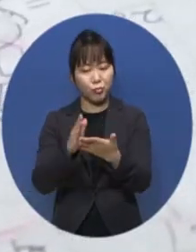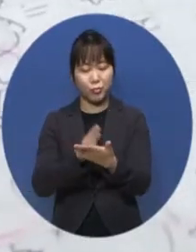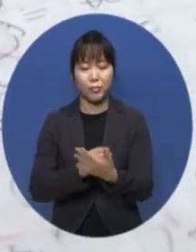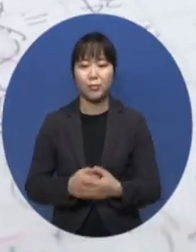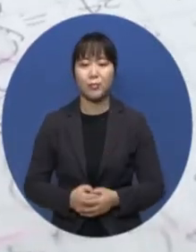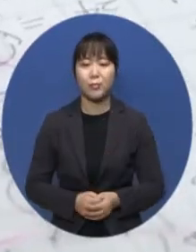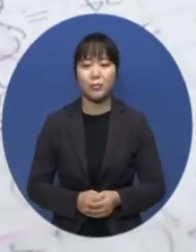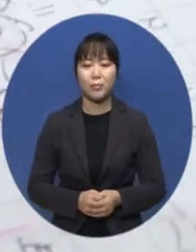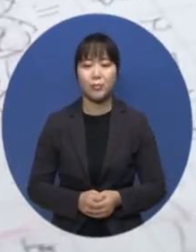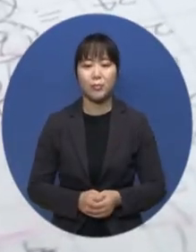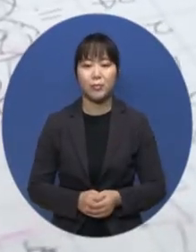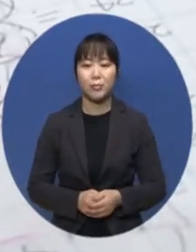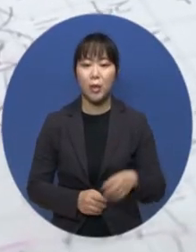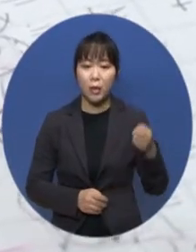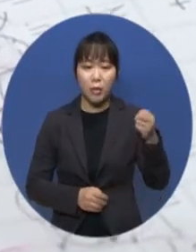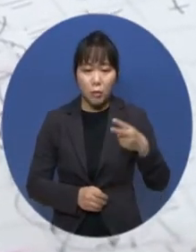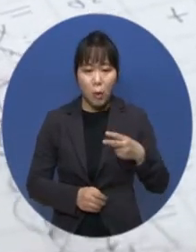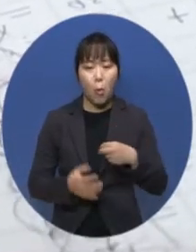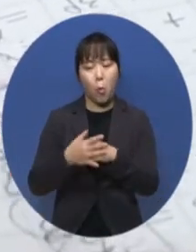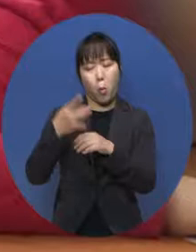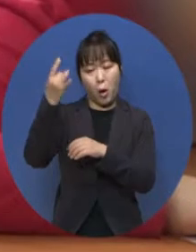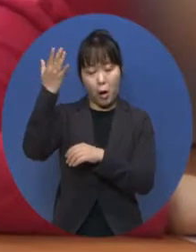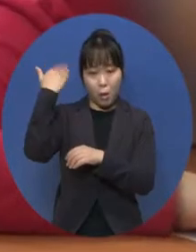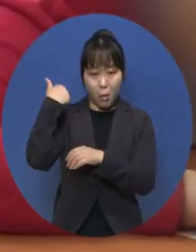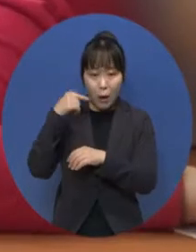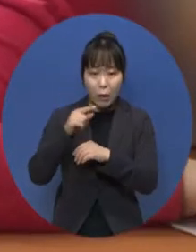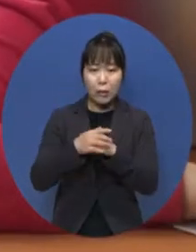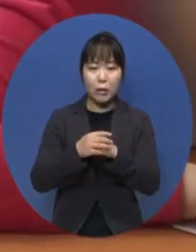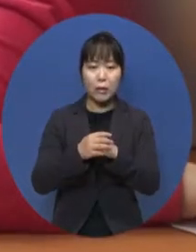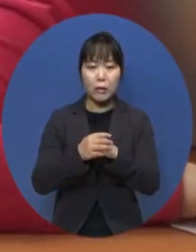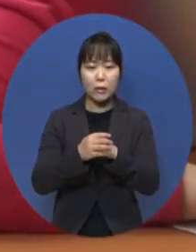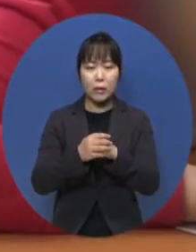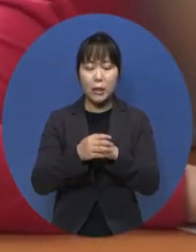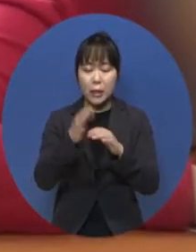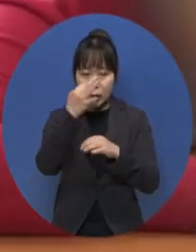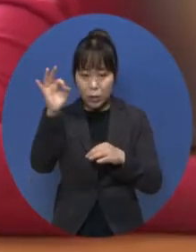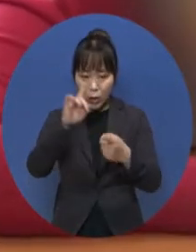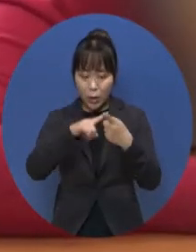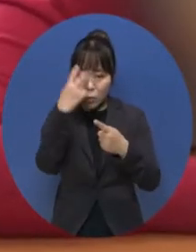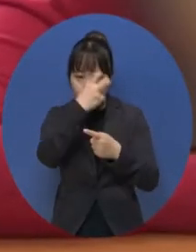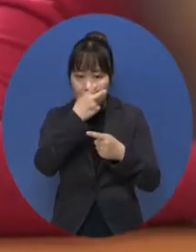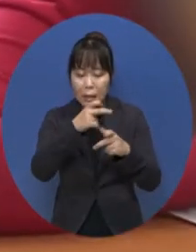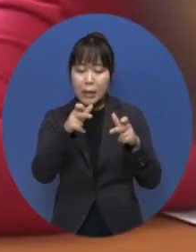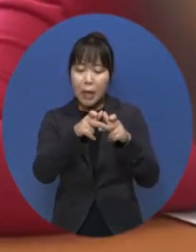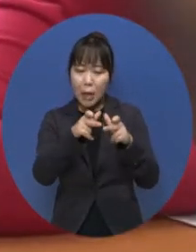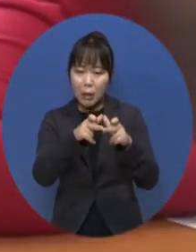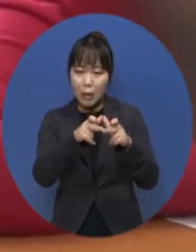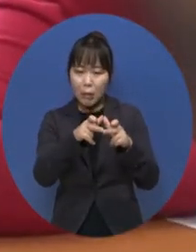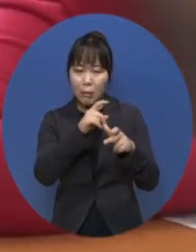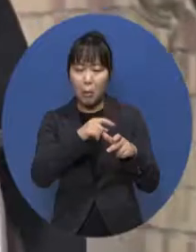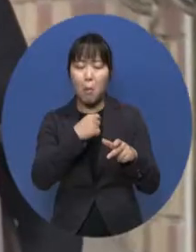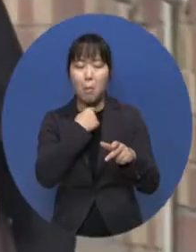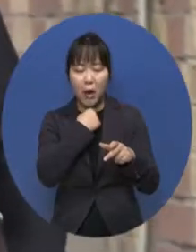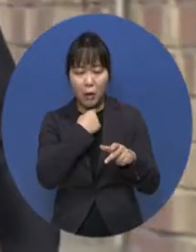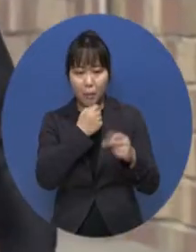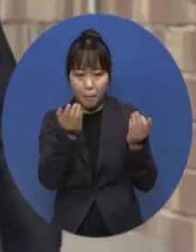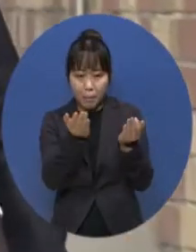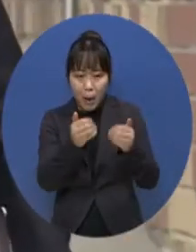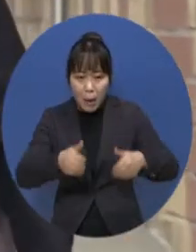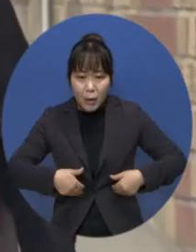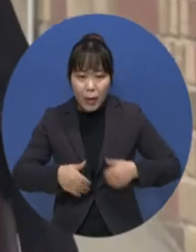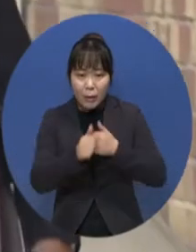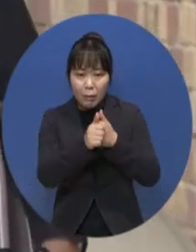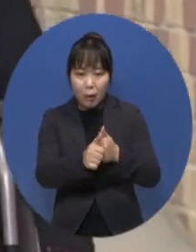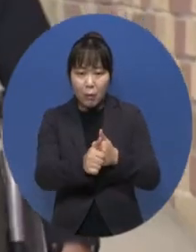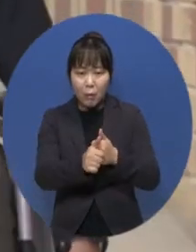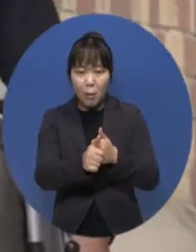구분했습니다. 또한 기존 시행되던 인정조사가 장애인의 필요에 맞춘 충분한 서비스를 제공하지